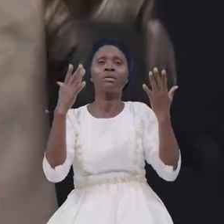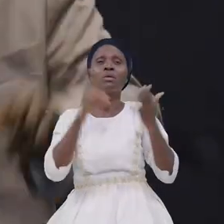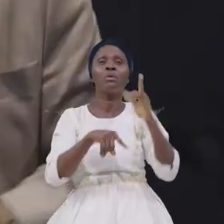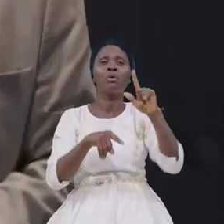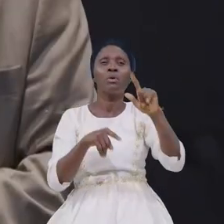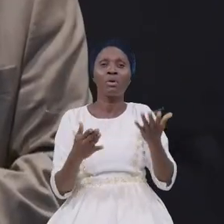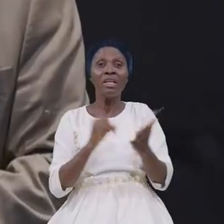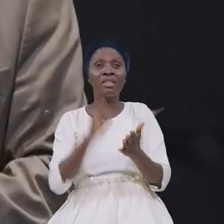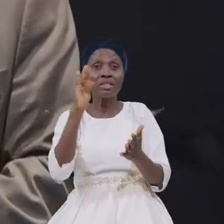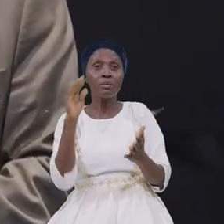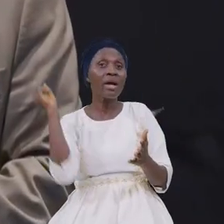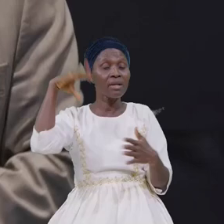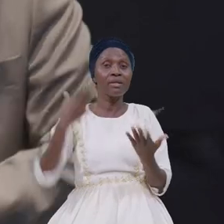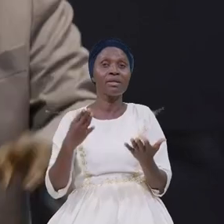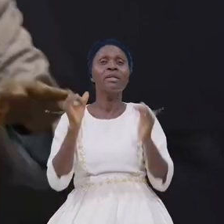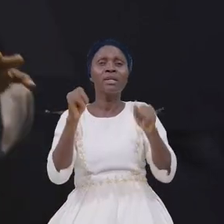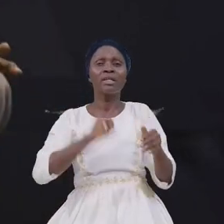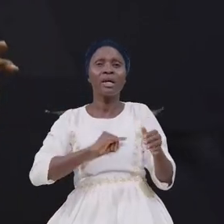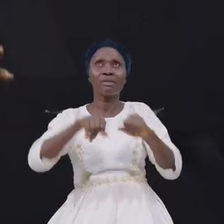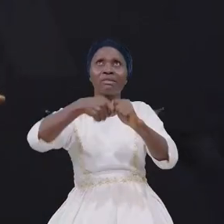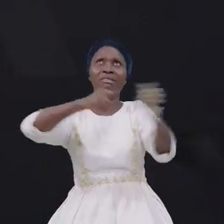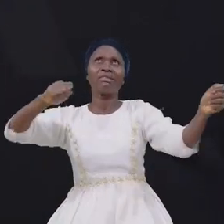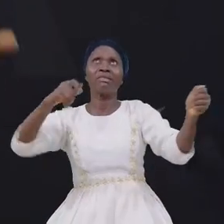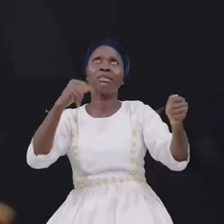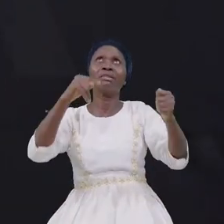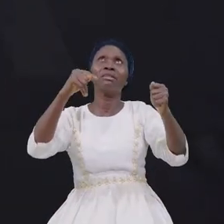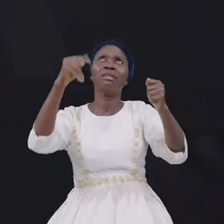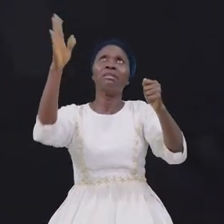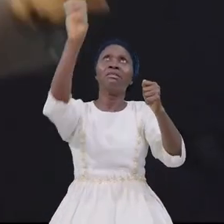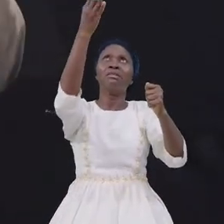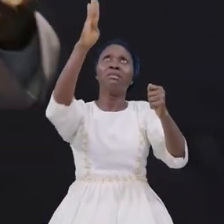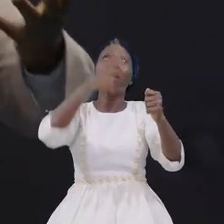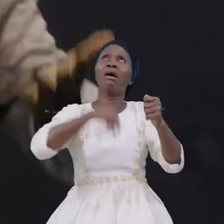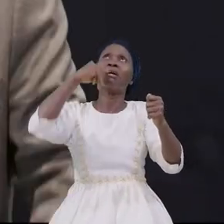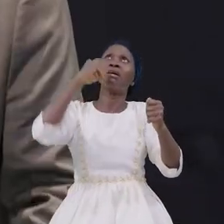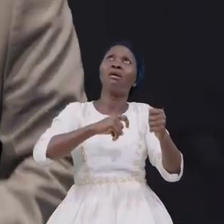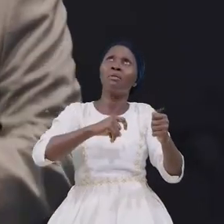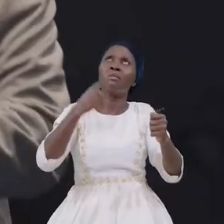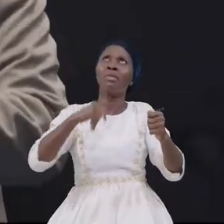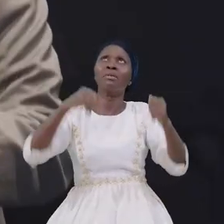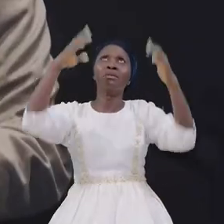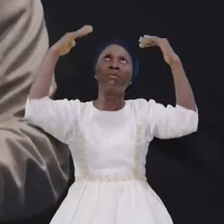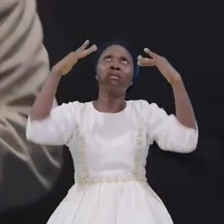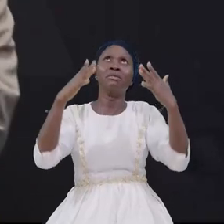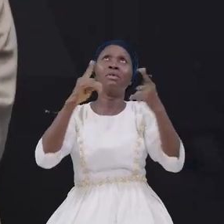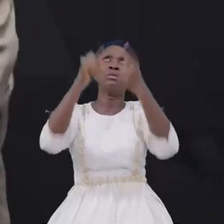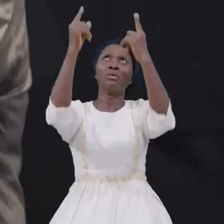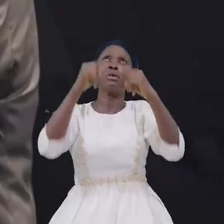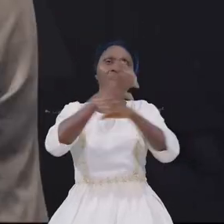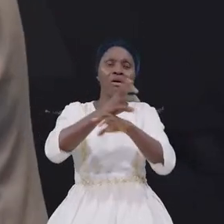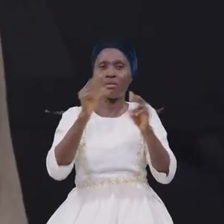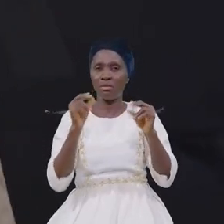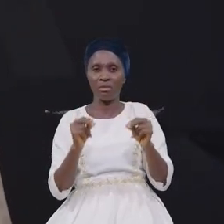grâce. Est-ce que je peux percer le ciel? Est-ce que je vais commander